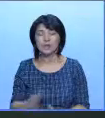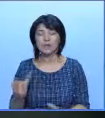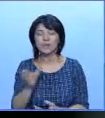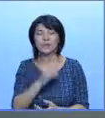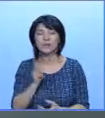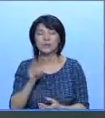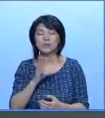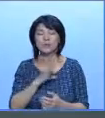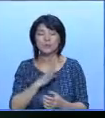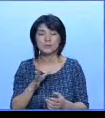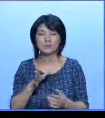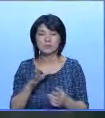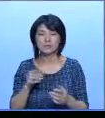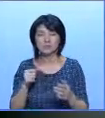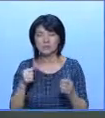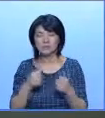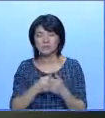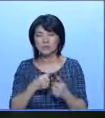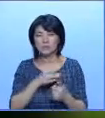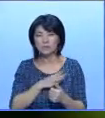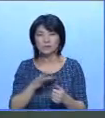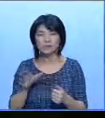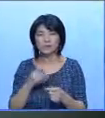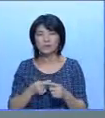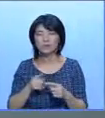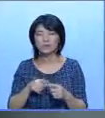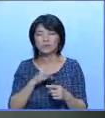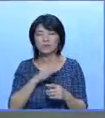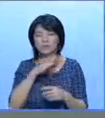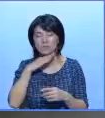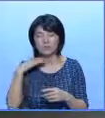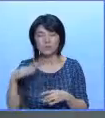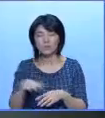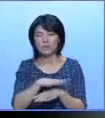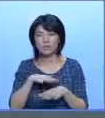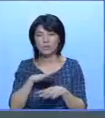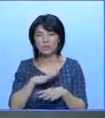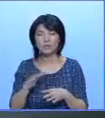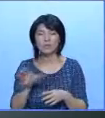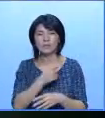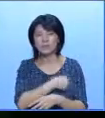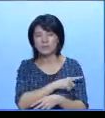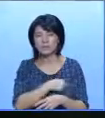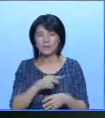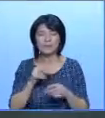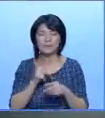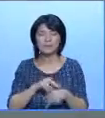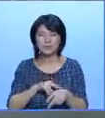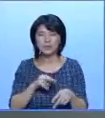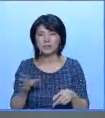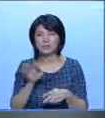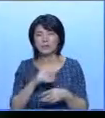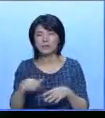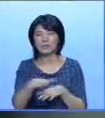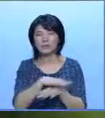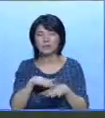Құтқарушылар апат болған жерге дереу жетті. Таңсәріден бұл арада адам қарасы көп болды. Құтқарушылар, дәрігерлер, әкімдік өкілдері мен осы маңайдағы